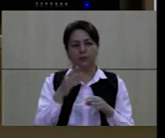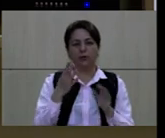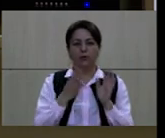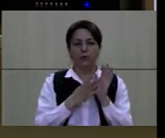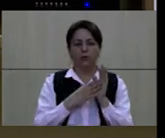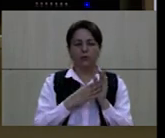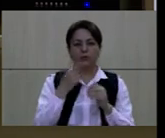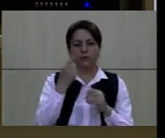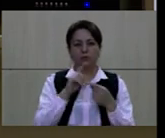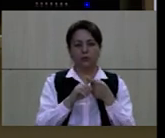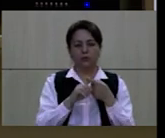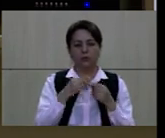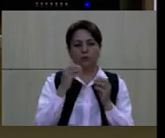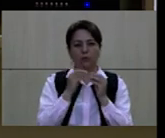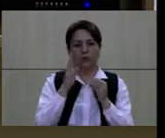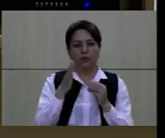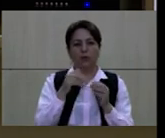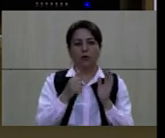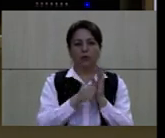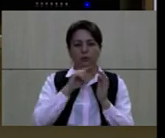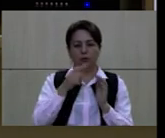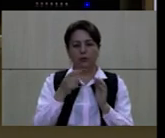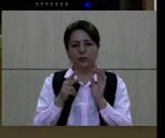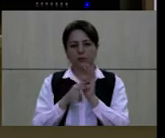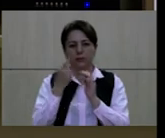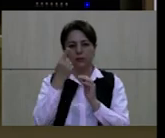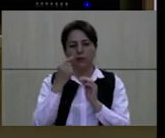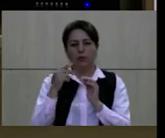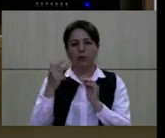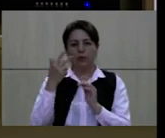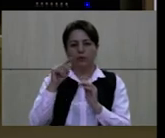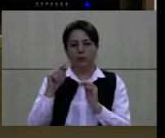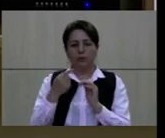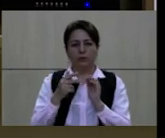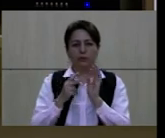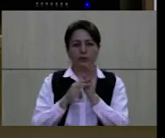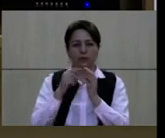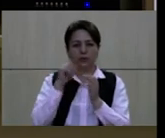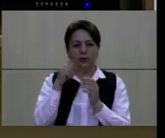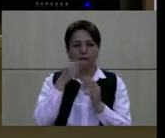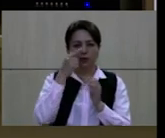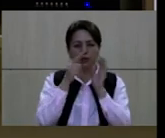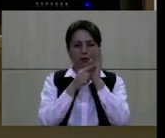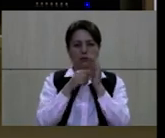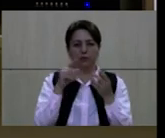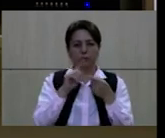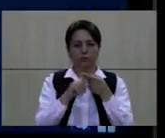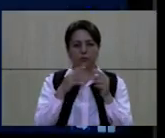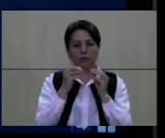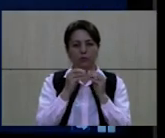qo'shsak 10. Demak, 6.8 dan 1 ga 3.8 dan 7 ni qo'shsak 10 hosil